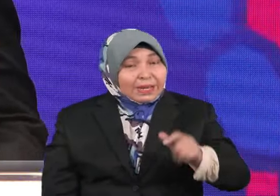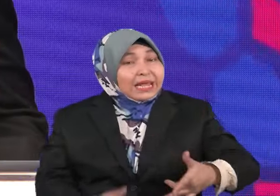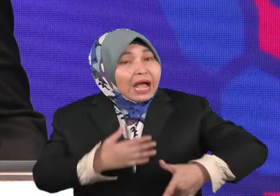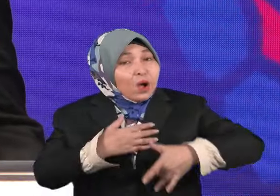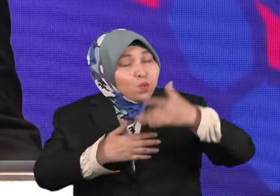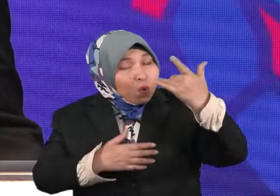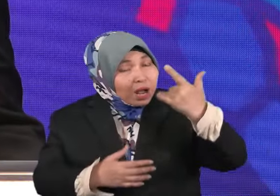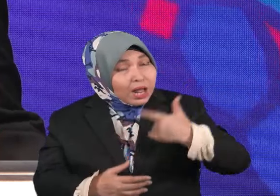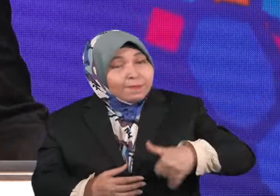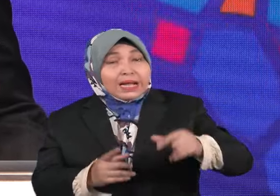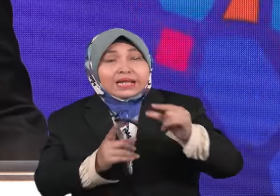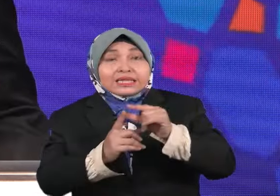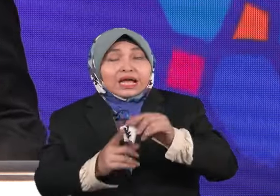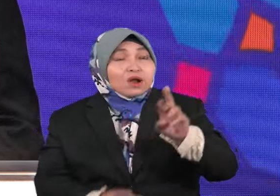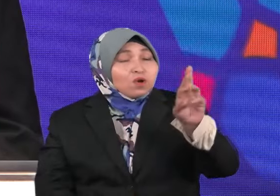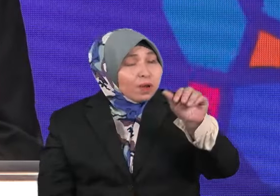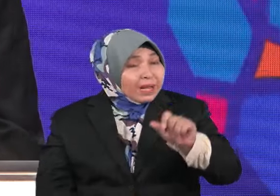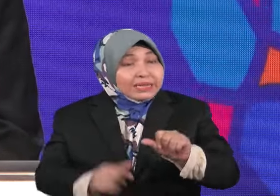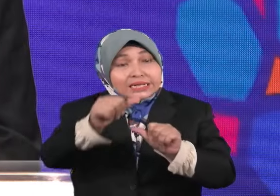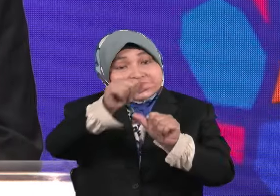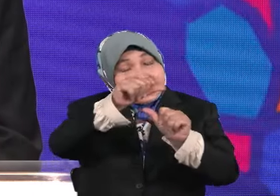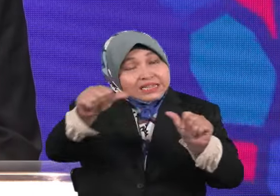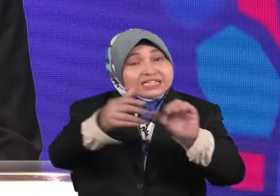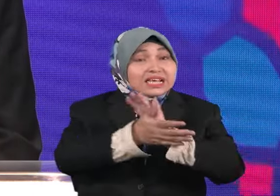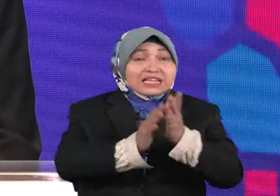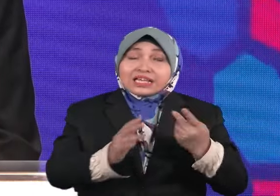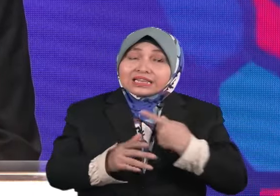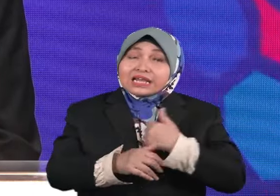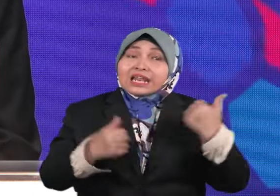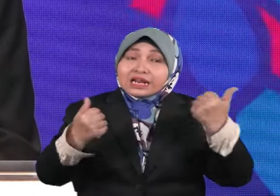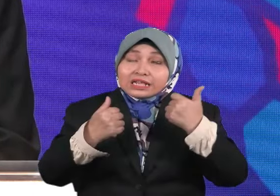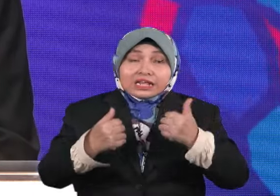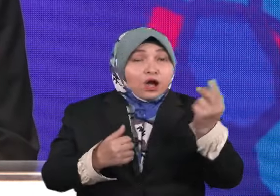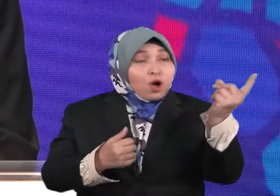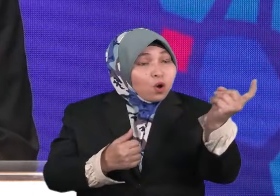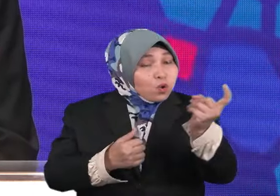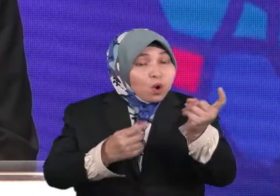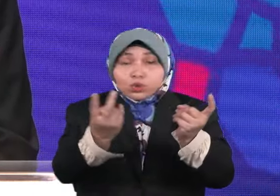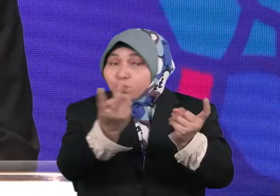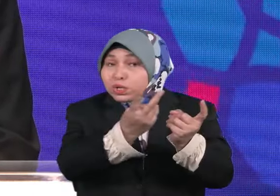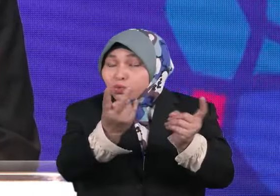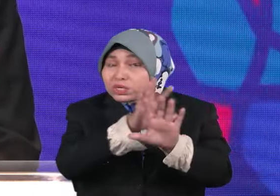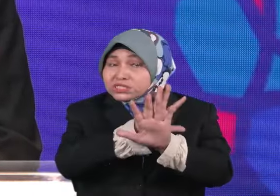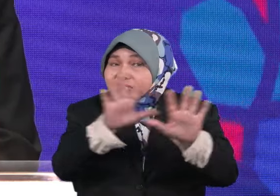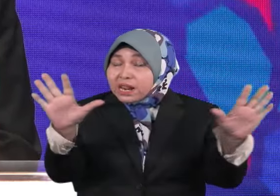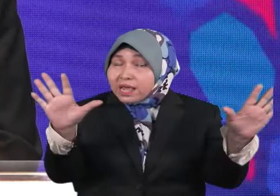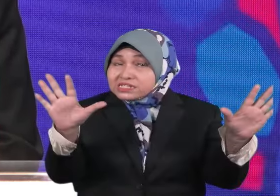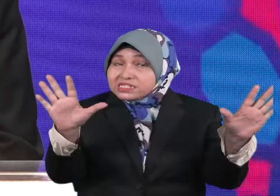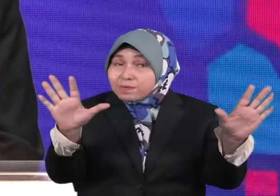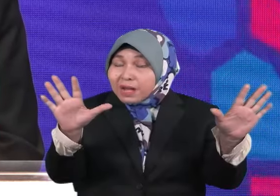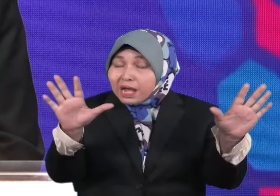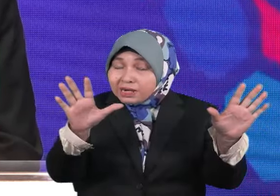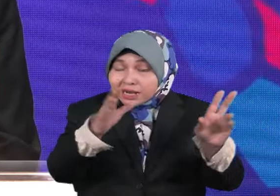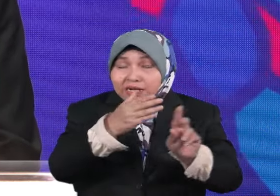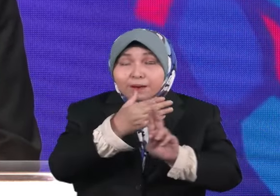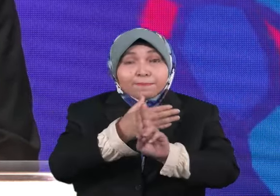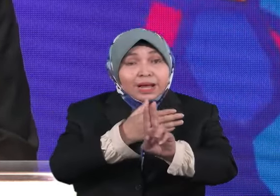perkataan Ramadan yang berbaris di atas. Maka kita nak raikan Ra ini supaya kedua-duanya jelas bunyi baris depan.